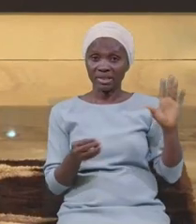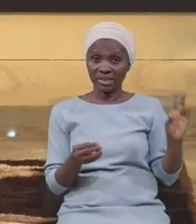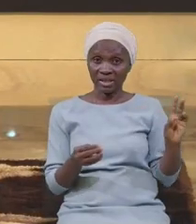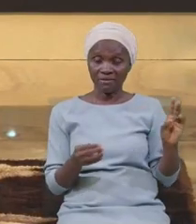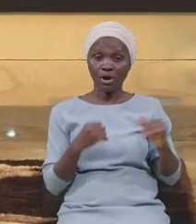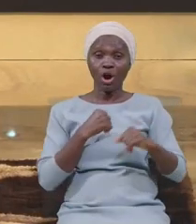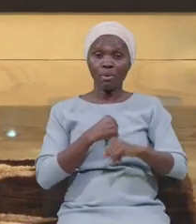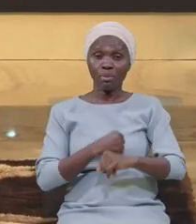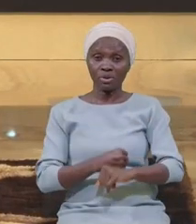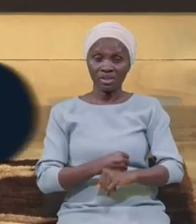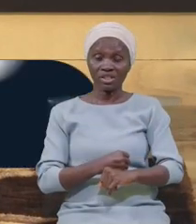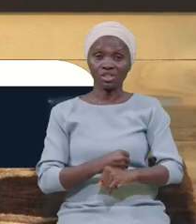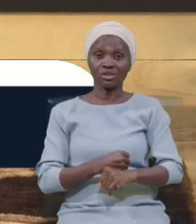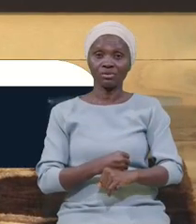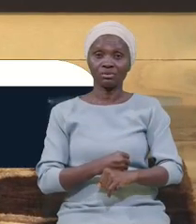la protection